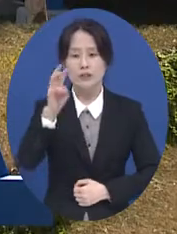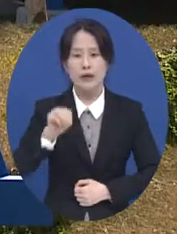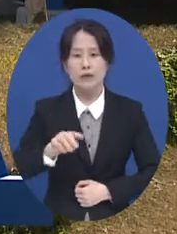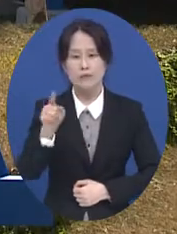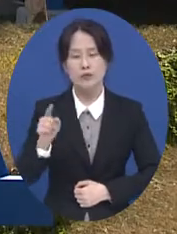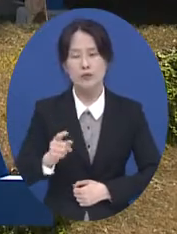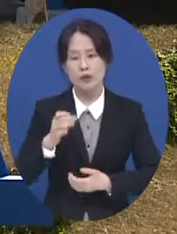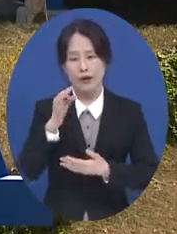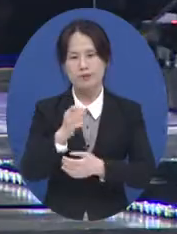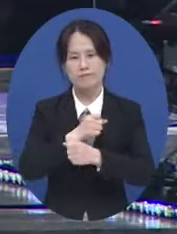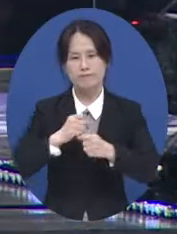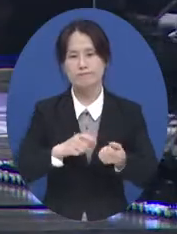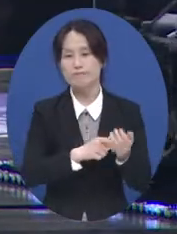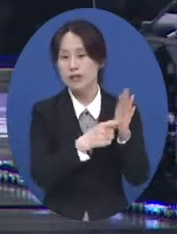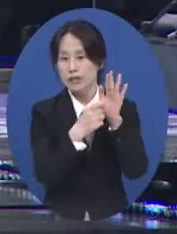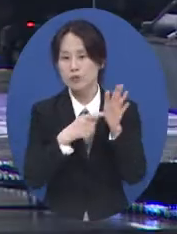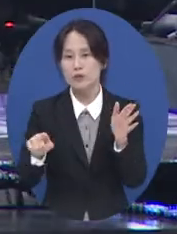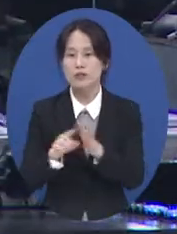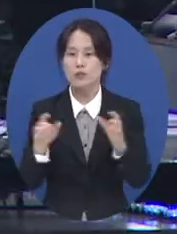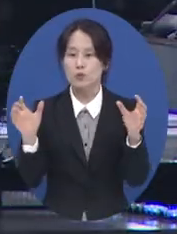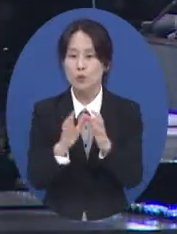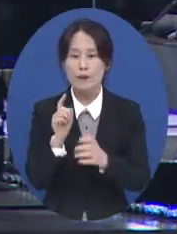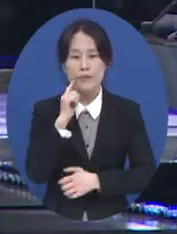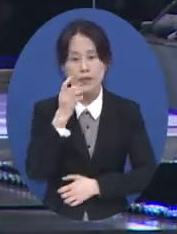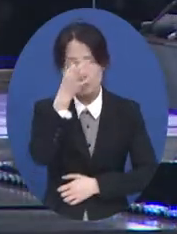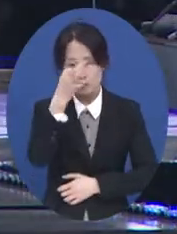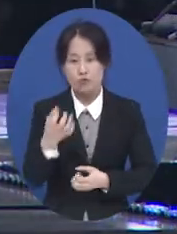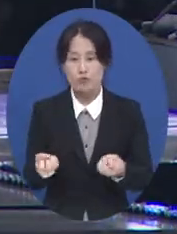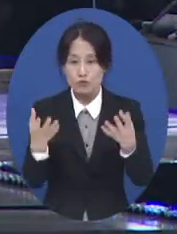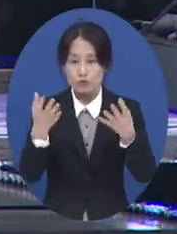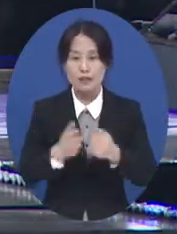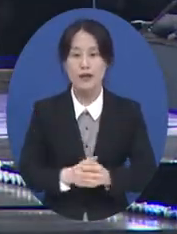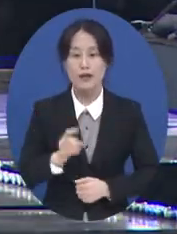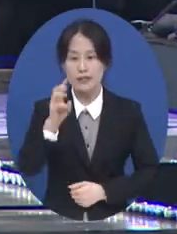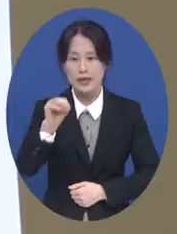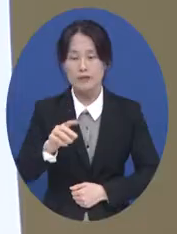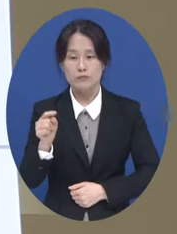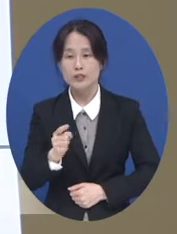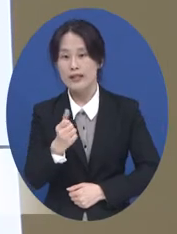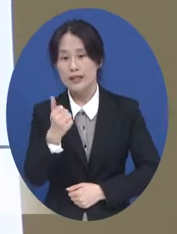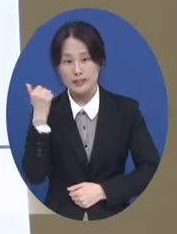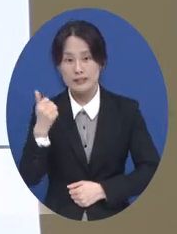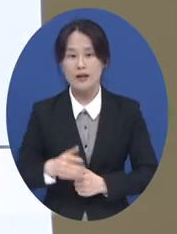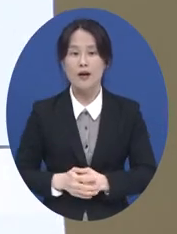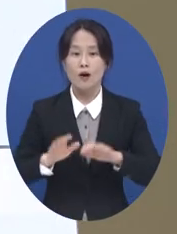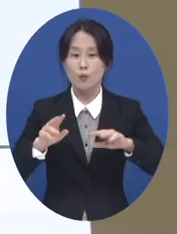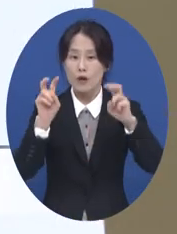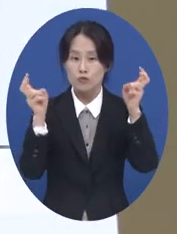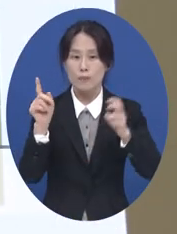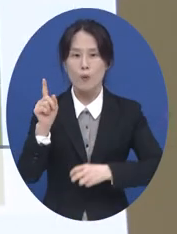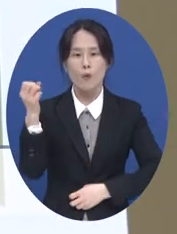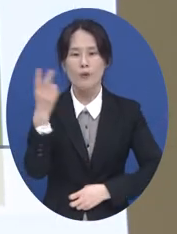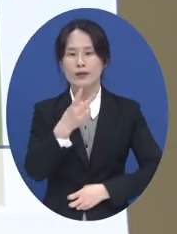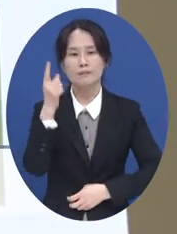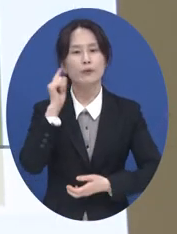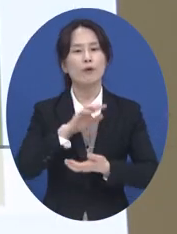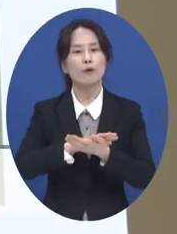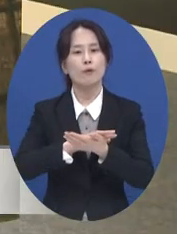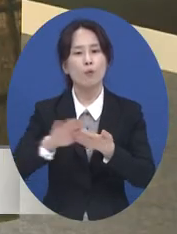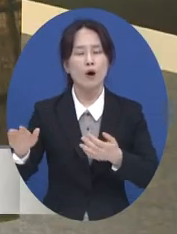dm 제 가치를 널리 알리기 위한 종합예술 젤 렛츠 dm 즈 올해 주제는 다시 평